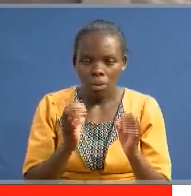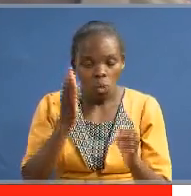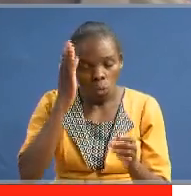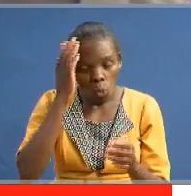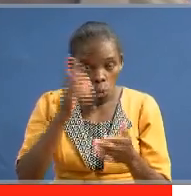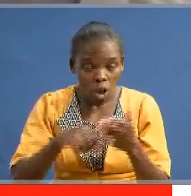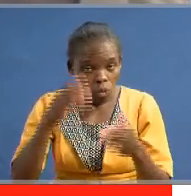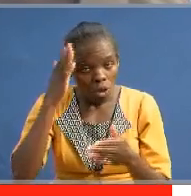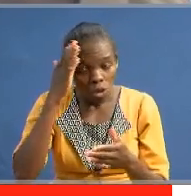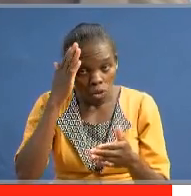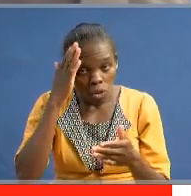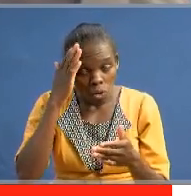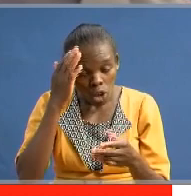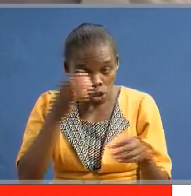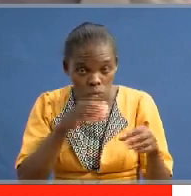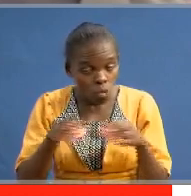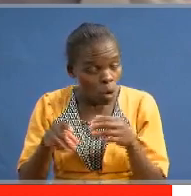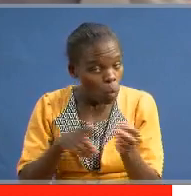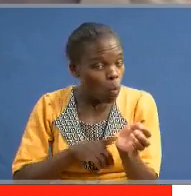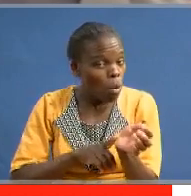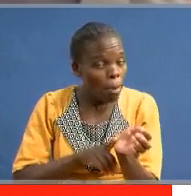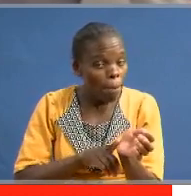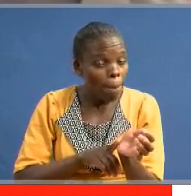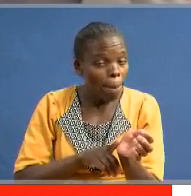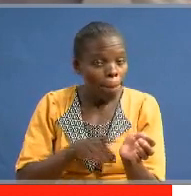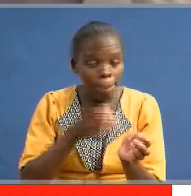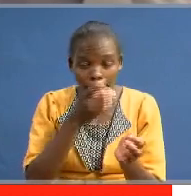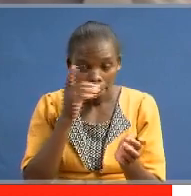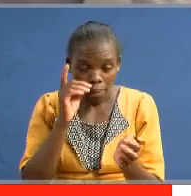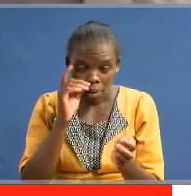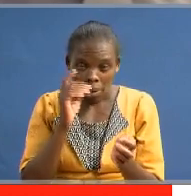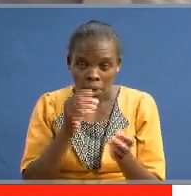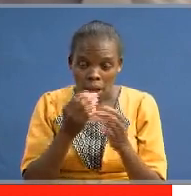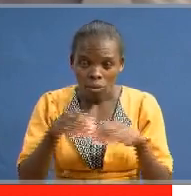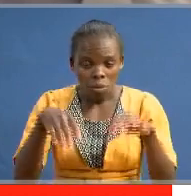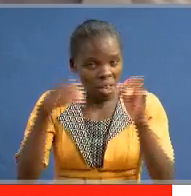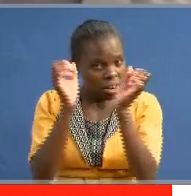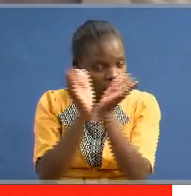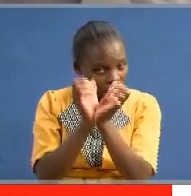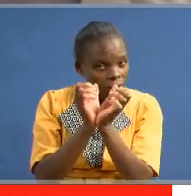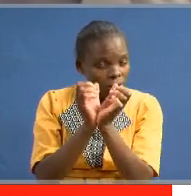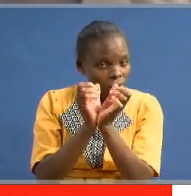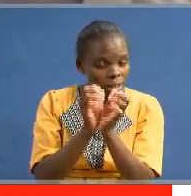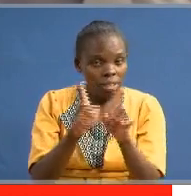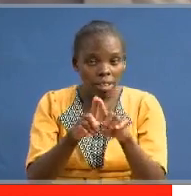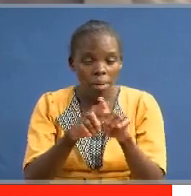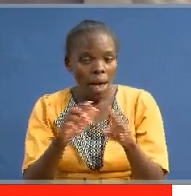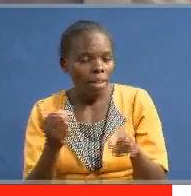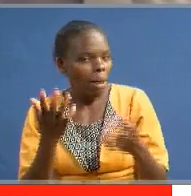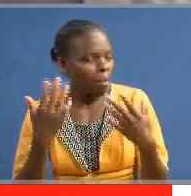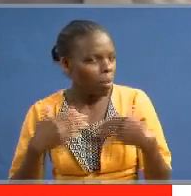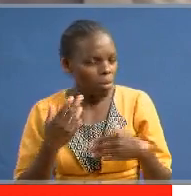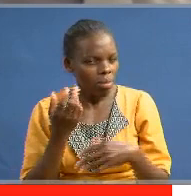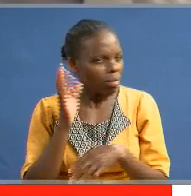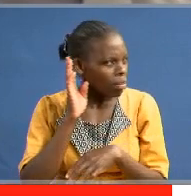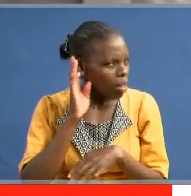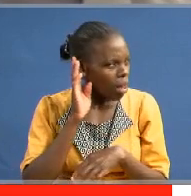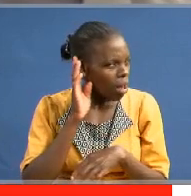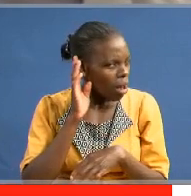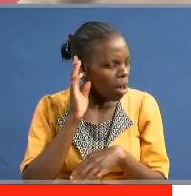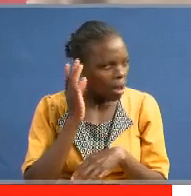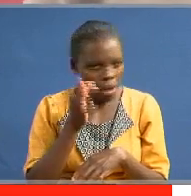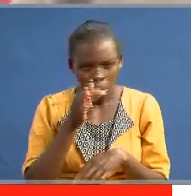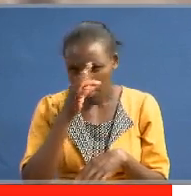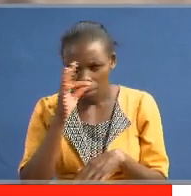na bangi. Na bangi anafaa kuarestiwa na kustakiwa kama wale wengine. Hata sijasikia mtu mwingine wa bangi